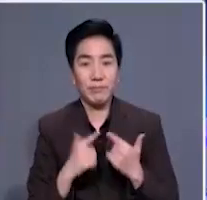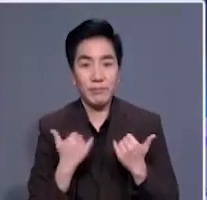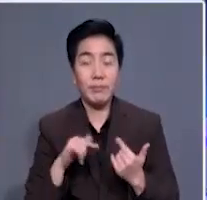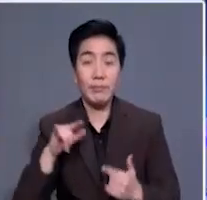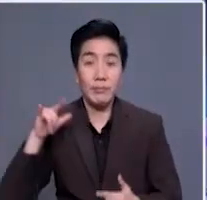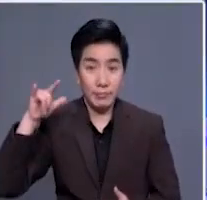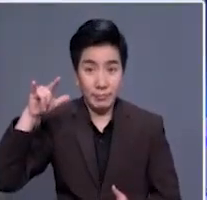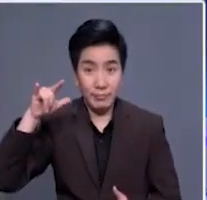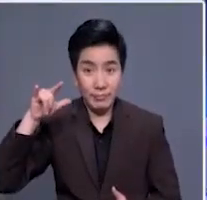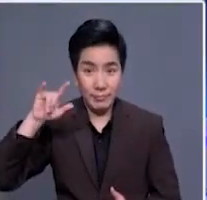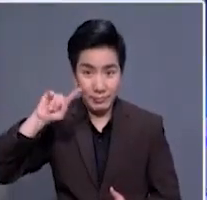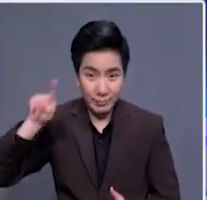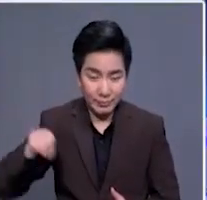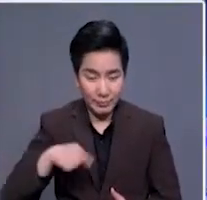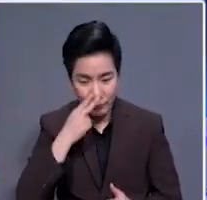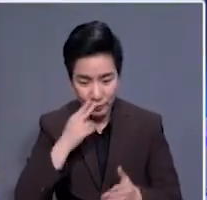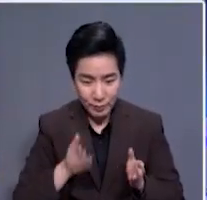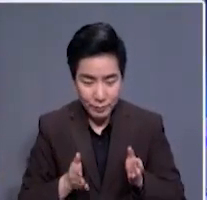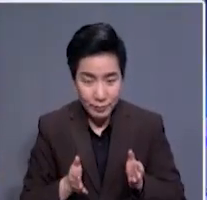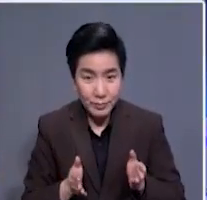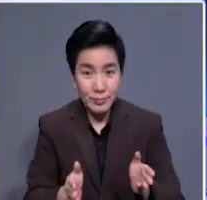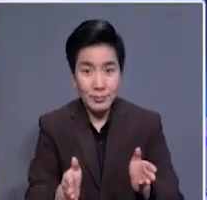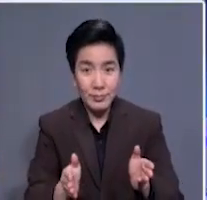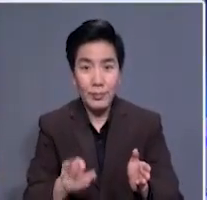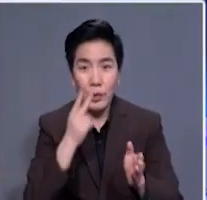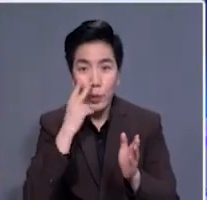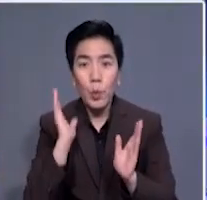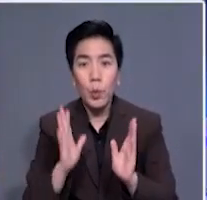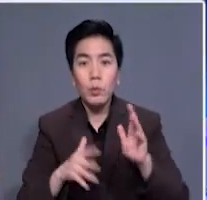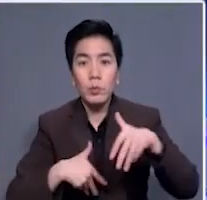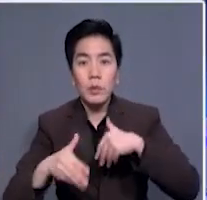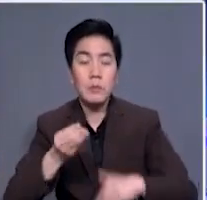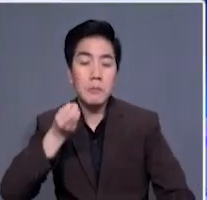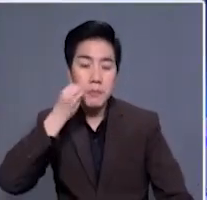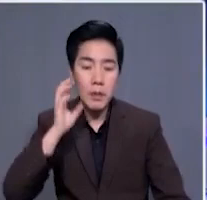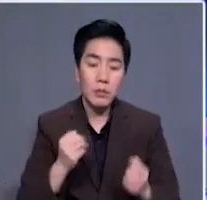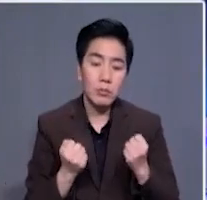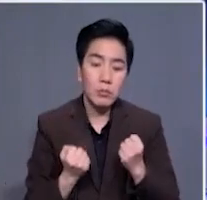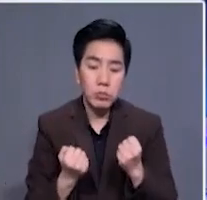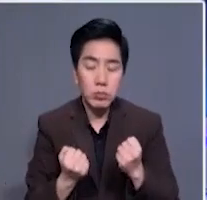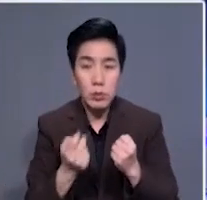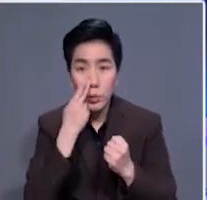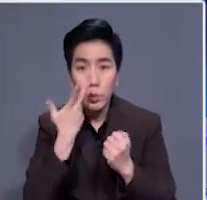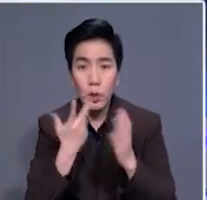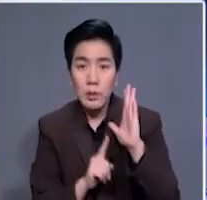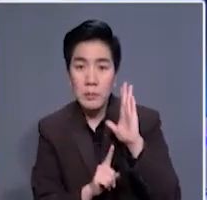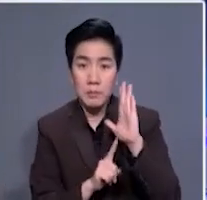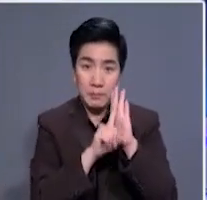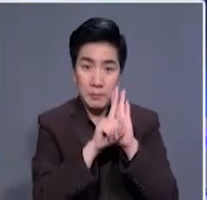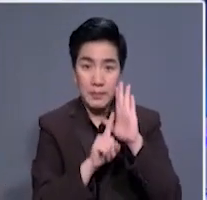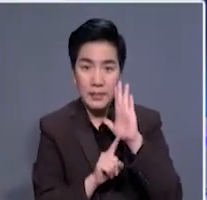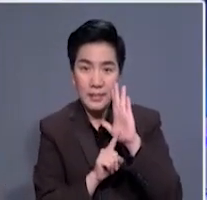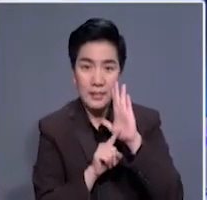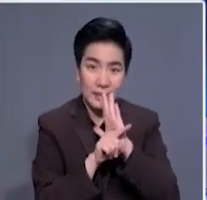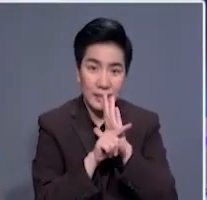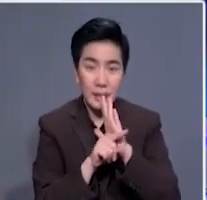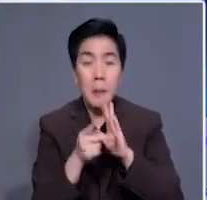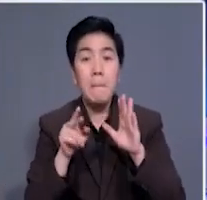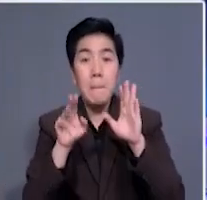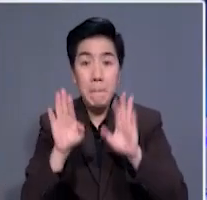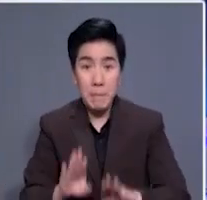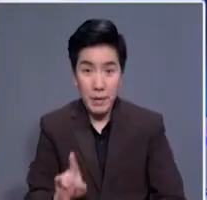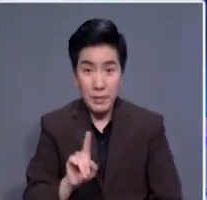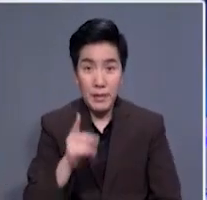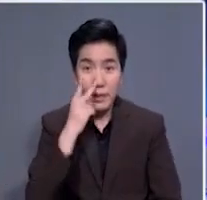จากทางอากาศนะครับกลับมาดูทางถนนกันอีกครั้งนึงนะครับไปดูบรรยากาศประชาชนเดินทางกลับบ้านไปดูประตูสู่ภาคเหนือและภาคอีสานกันนะครับจะเป็นอย่าง